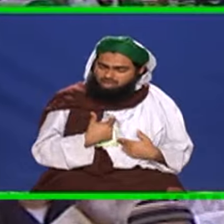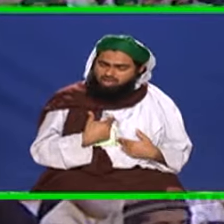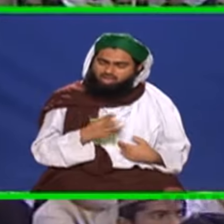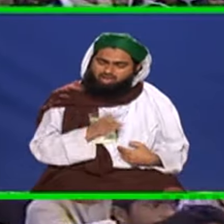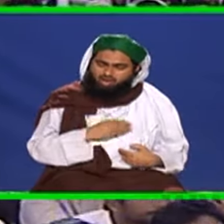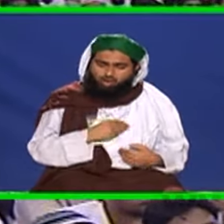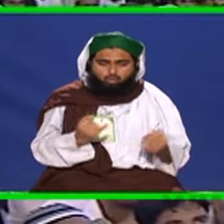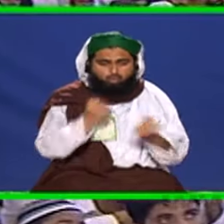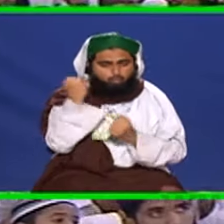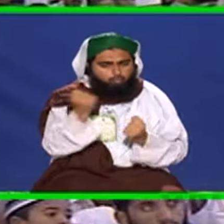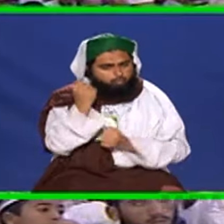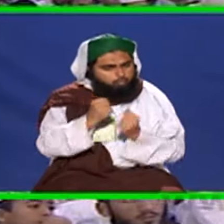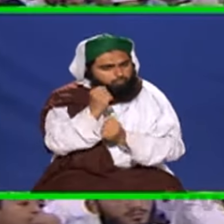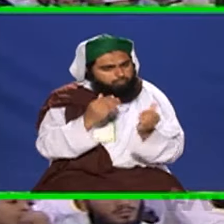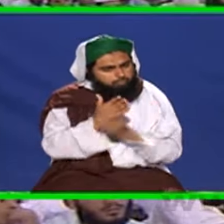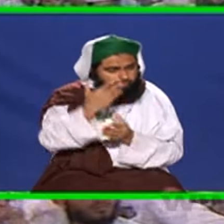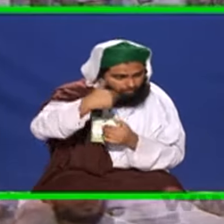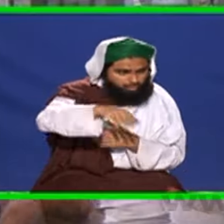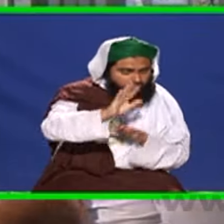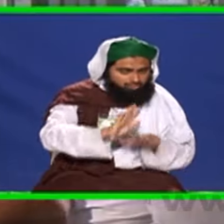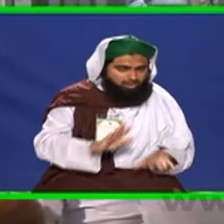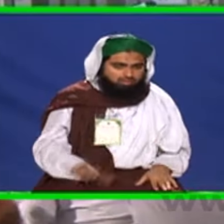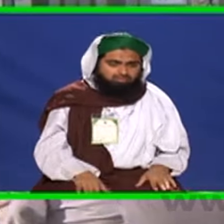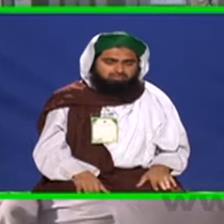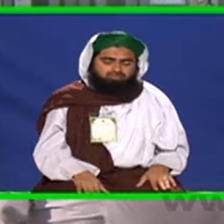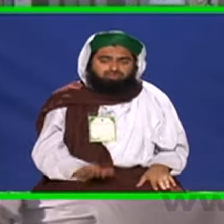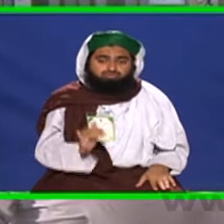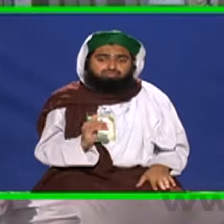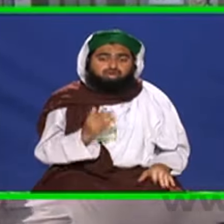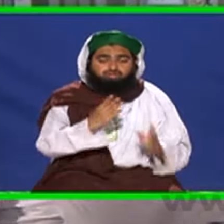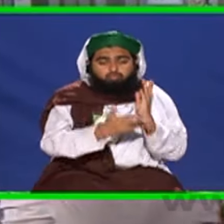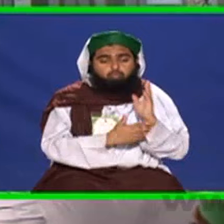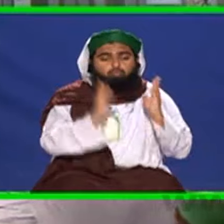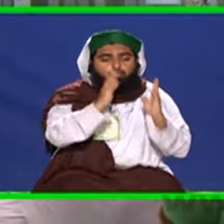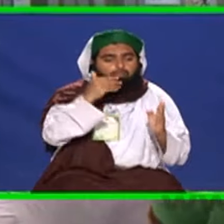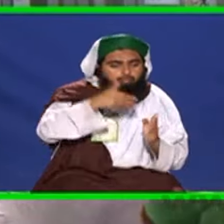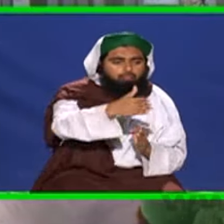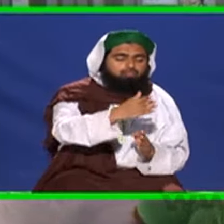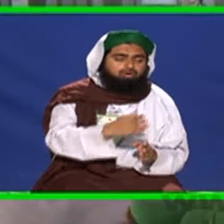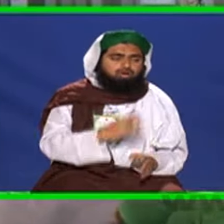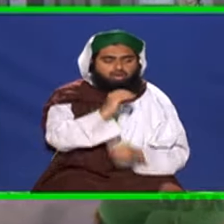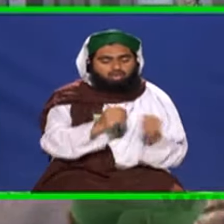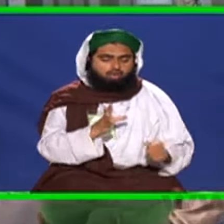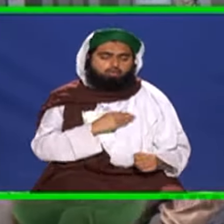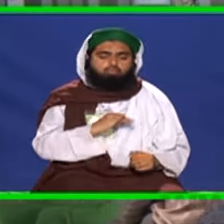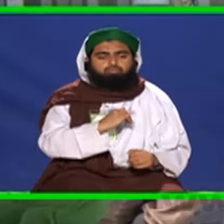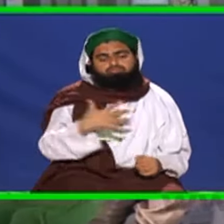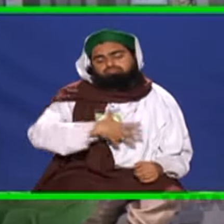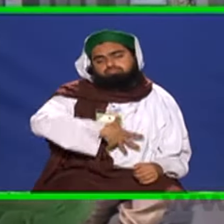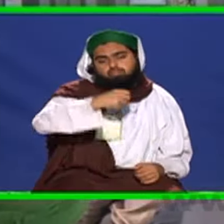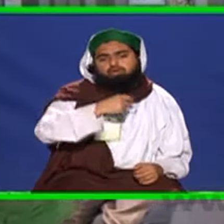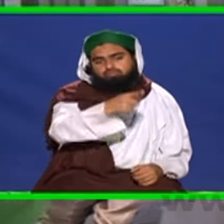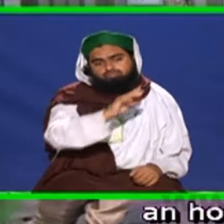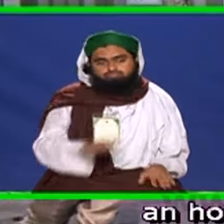طرح بات تو رہا موت سے ڈر کر لیکن یہ ایسا نہ ہو کہ موت کے منہ میں بھاگا جا رہا. اللہ تعالیٰ ہم سب کو